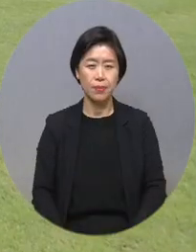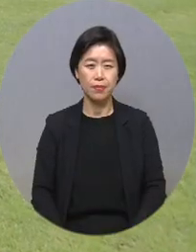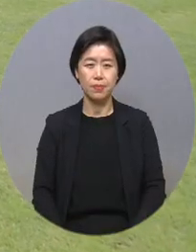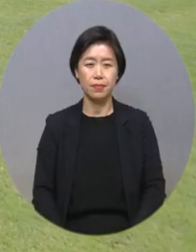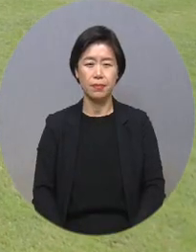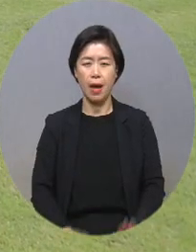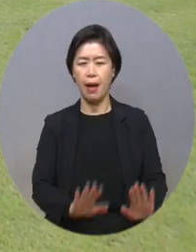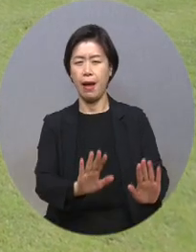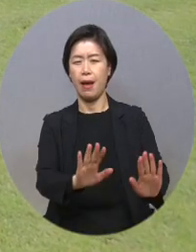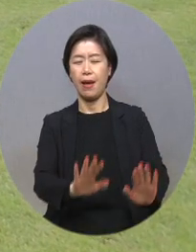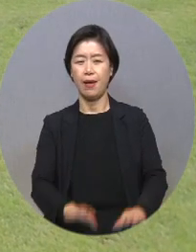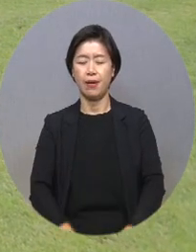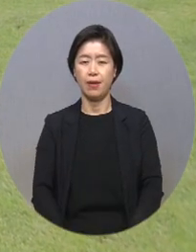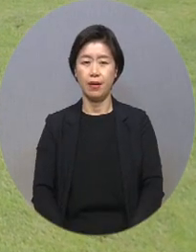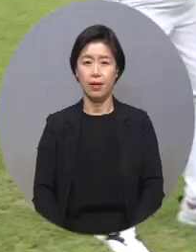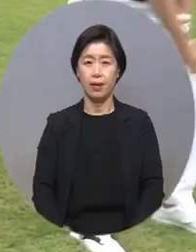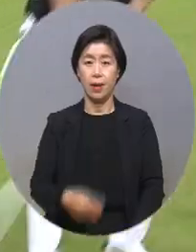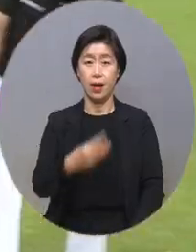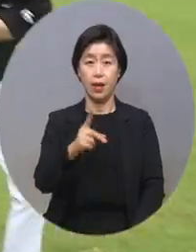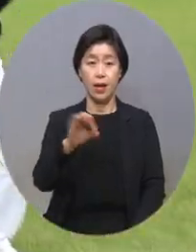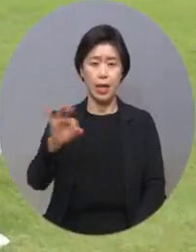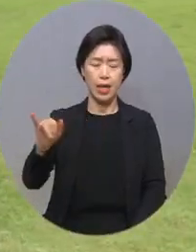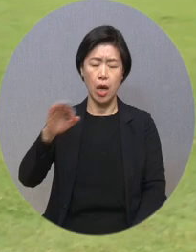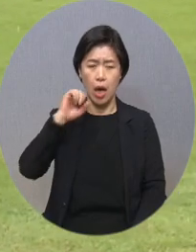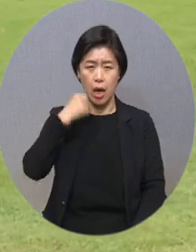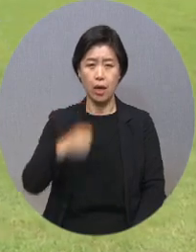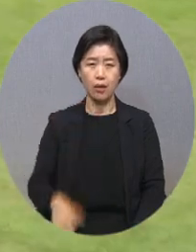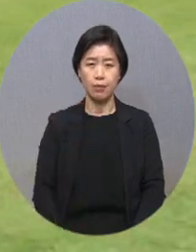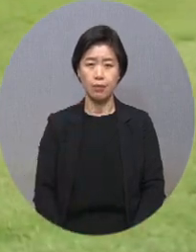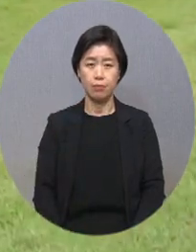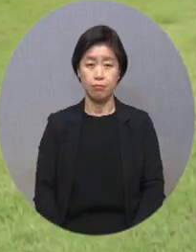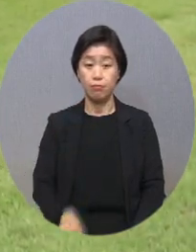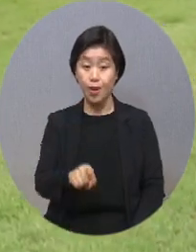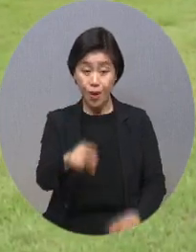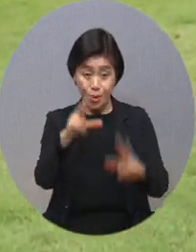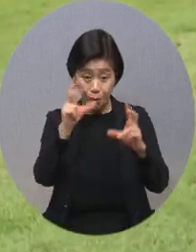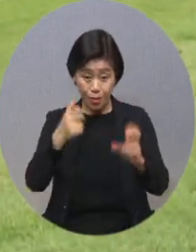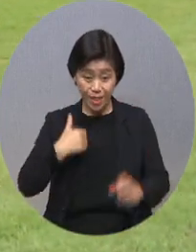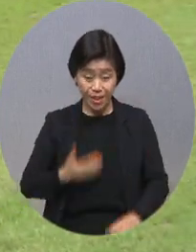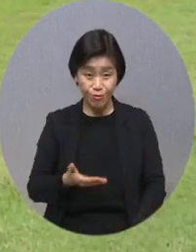아, 라이가 되게 어렵다. 야, 영훈이 내가 준 볼 치네.